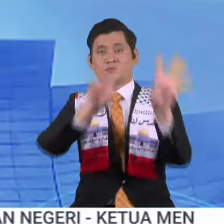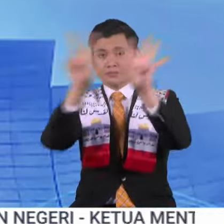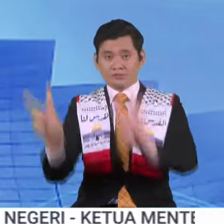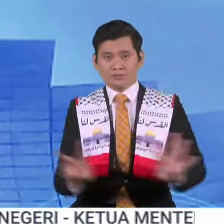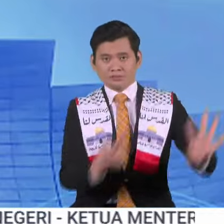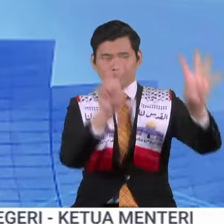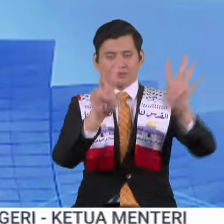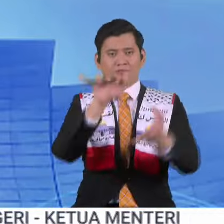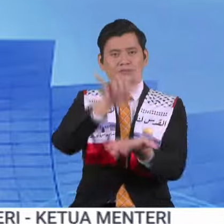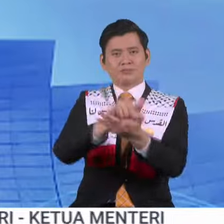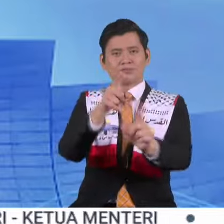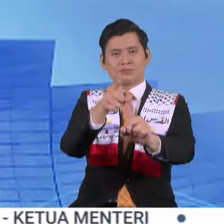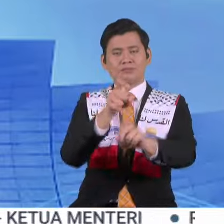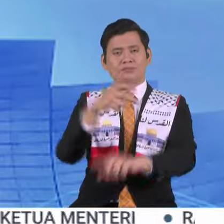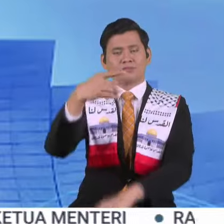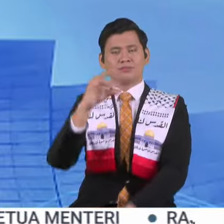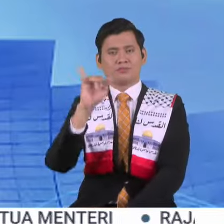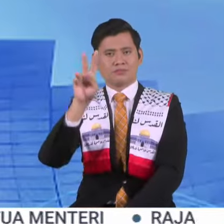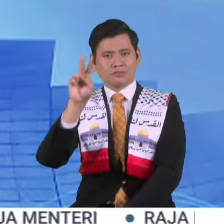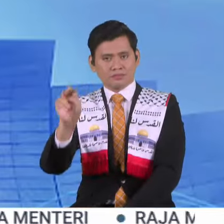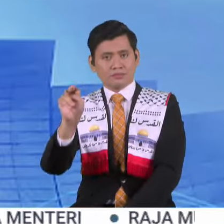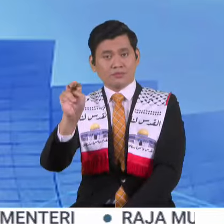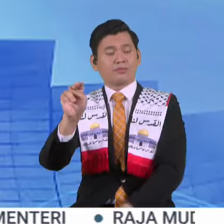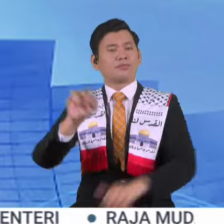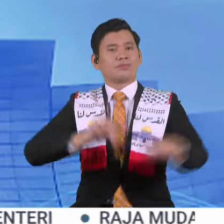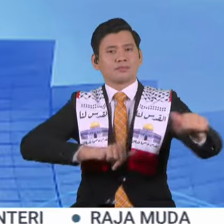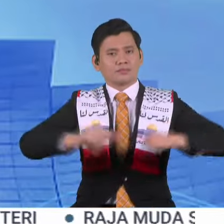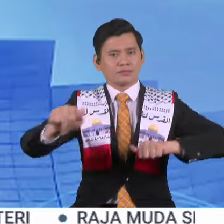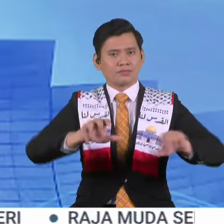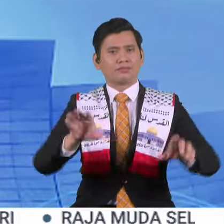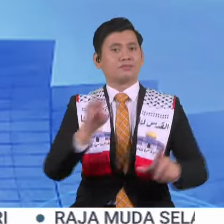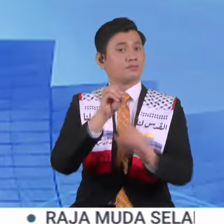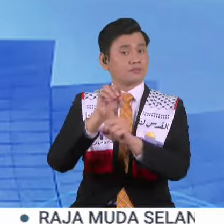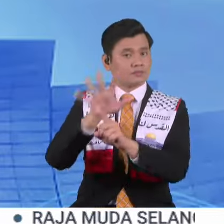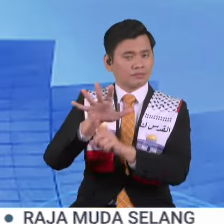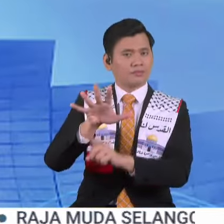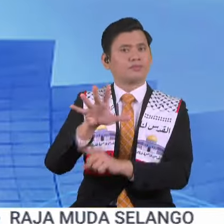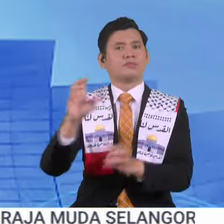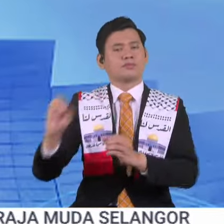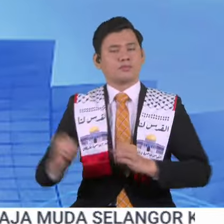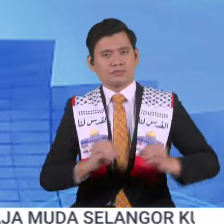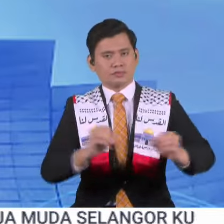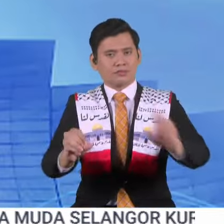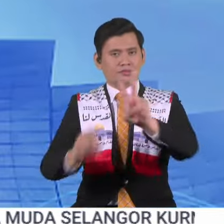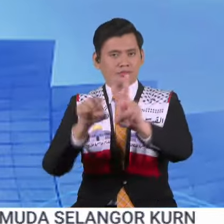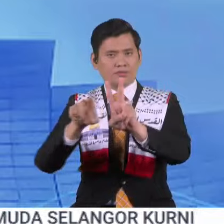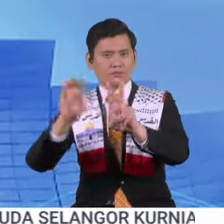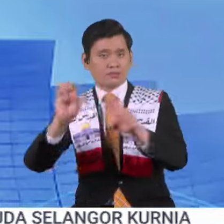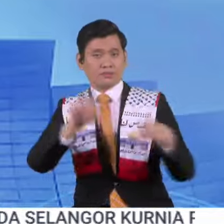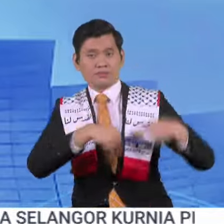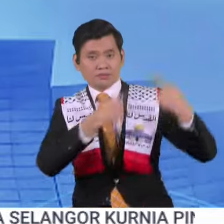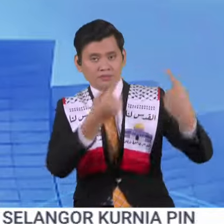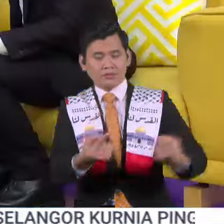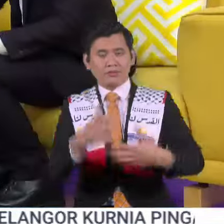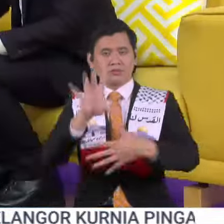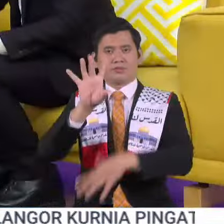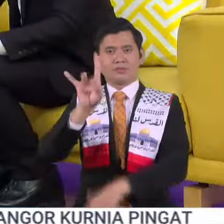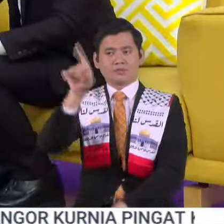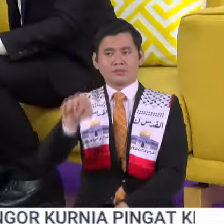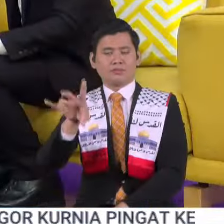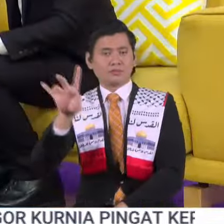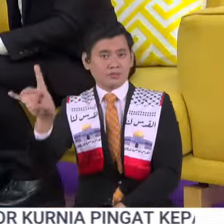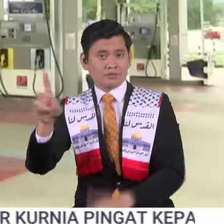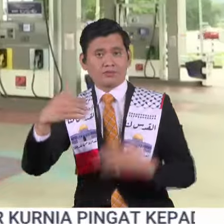Itu jaminan KPDN yang giat jalankan Op Kesan 2.0 sejak 8 Jun lepas. Setakat semalam, beberapa